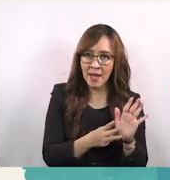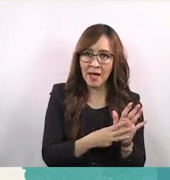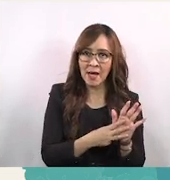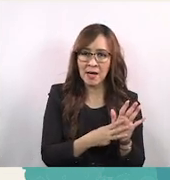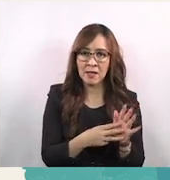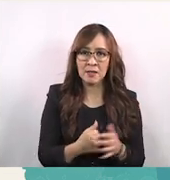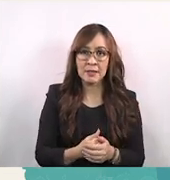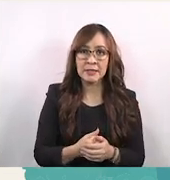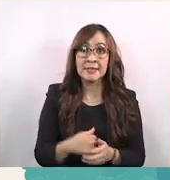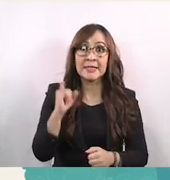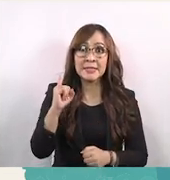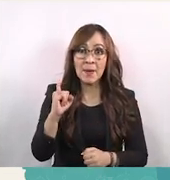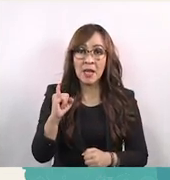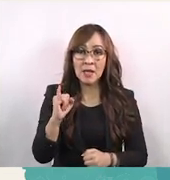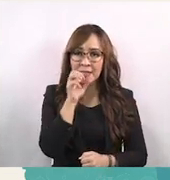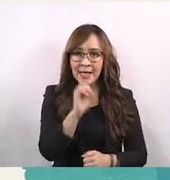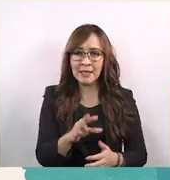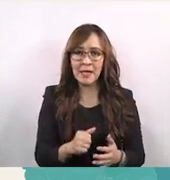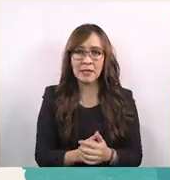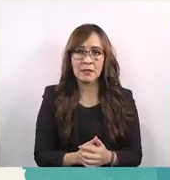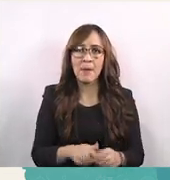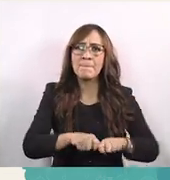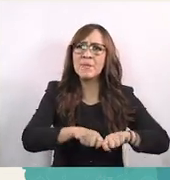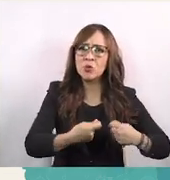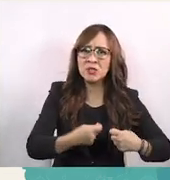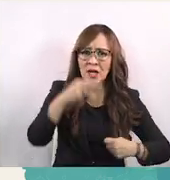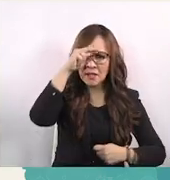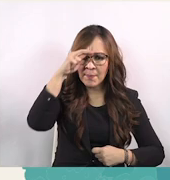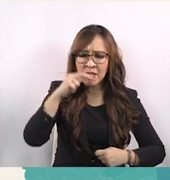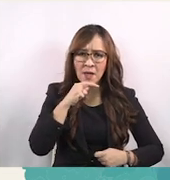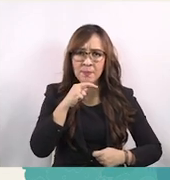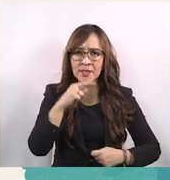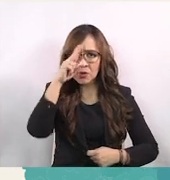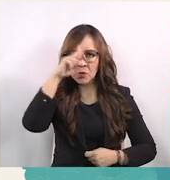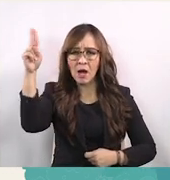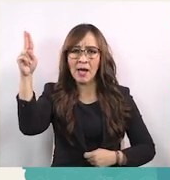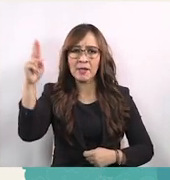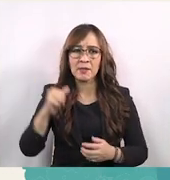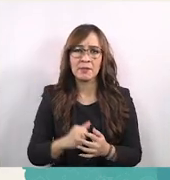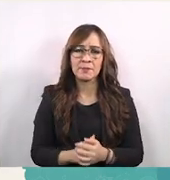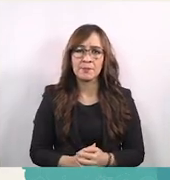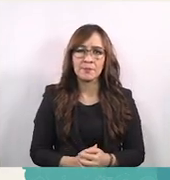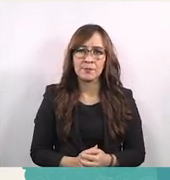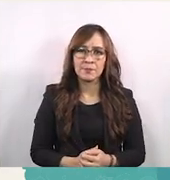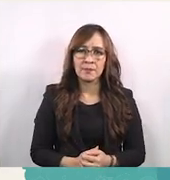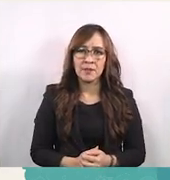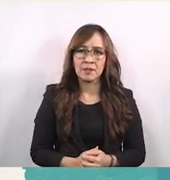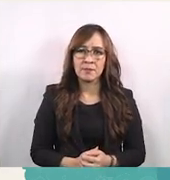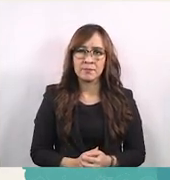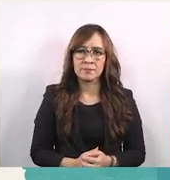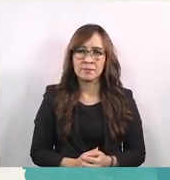bahkan dikatakan isebel melenyapkan nabi-nabi Tuhan dan bukan hanya sekedar melenyapkan biasa diubah menjadi